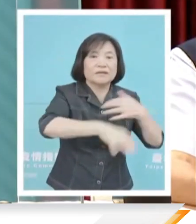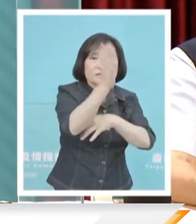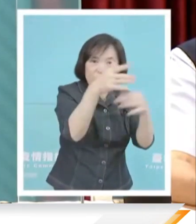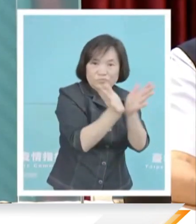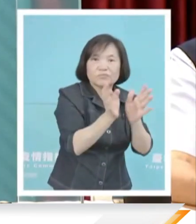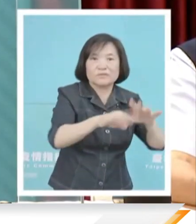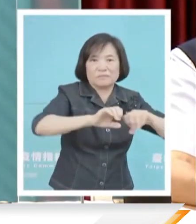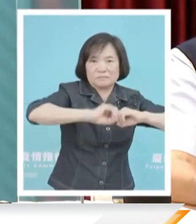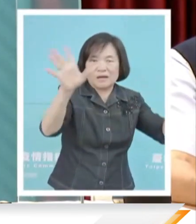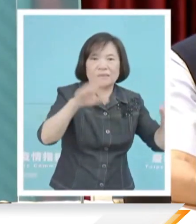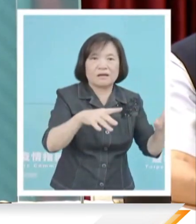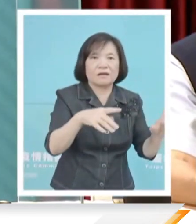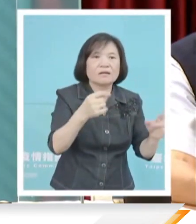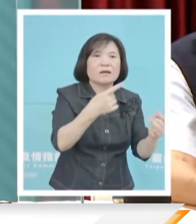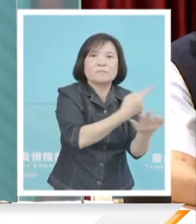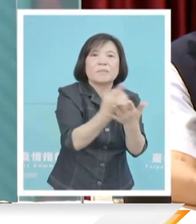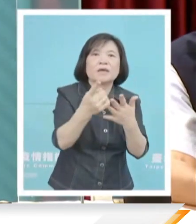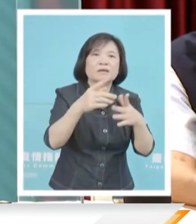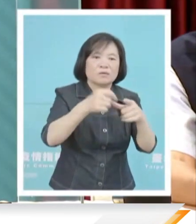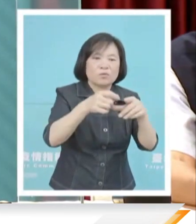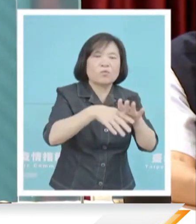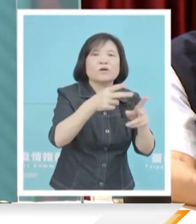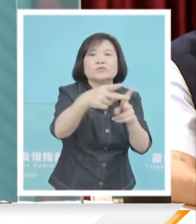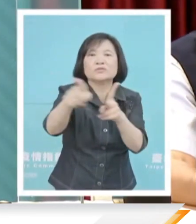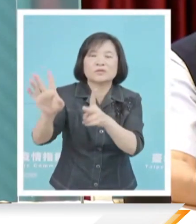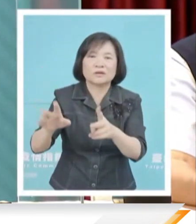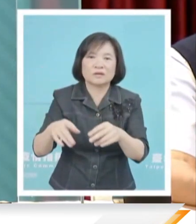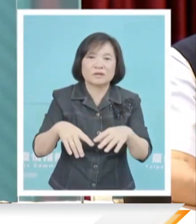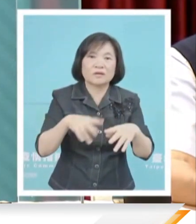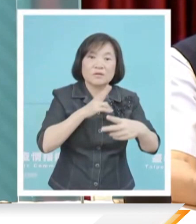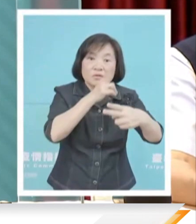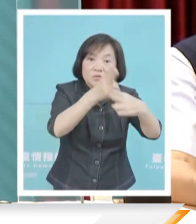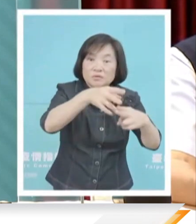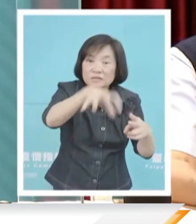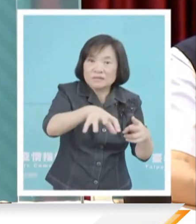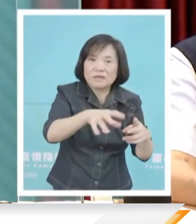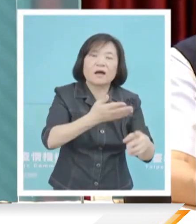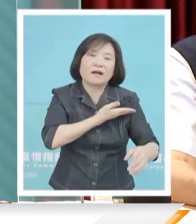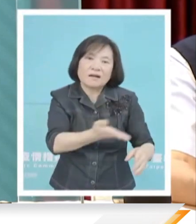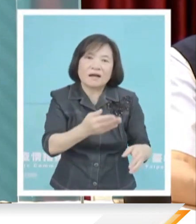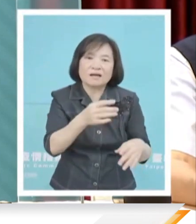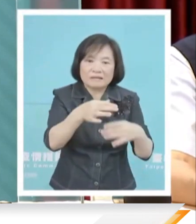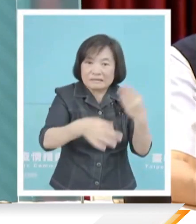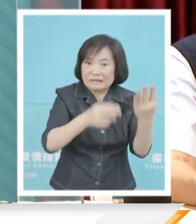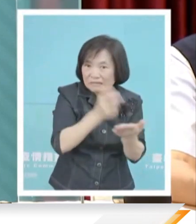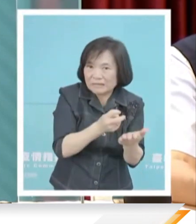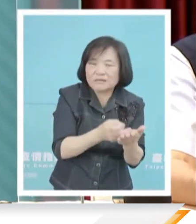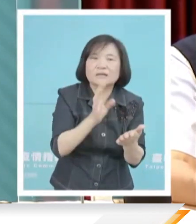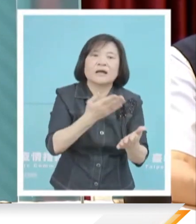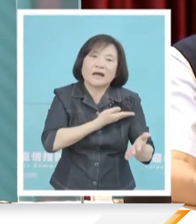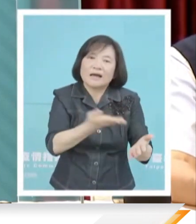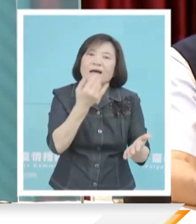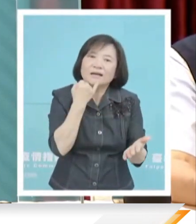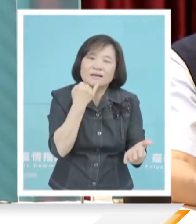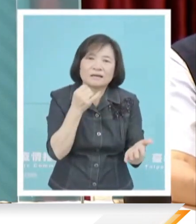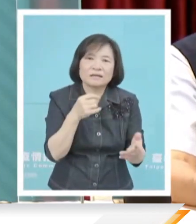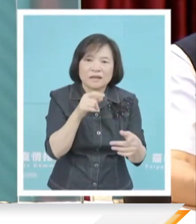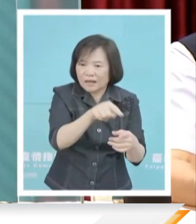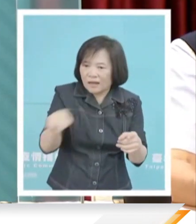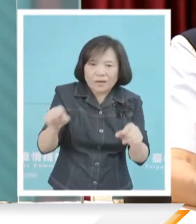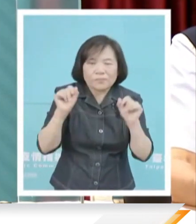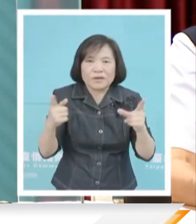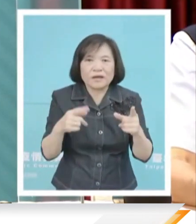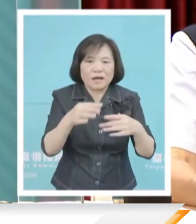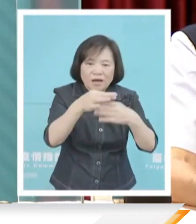又发了一个新闻稿，也函送各地方的公文说，宗教场所允许有条件开放，所以他有一些